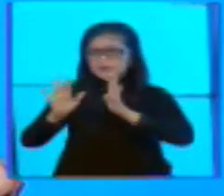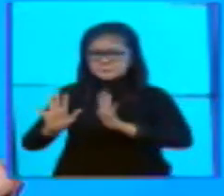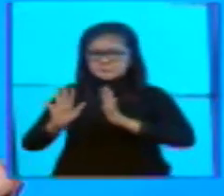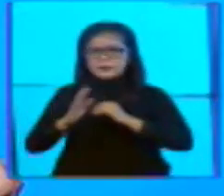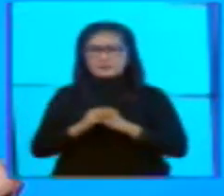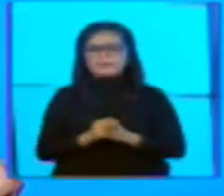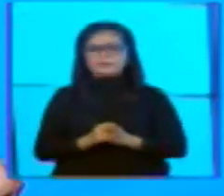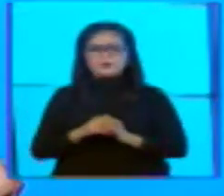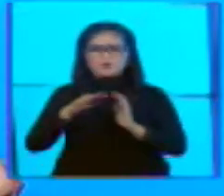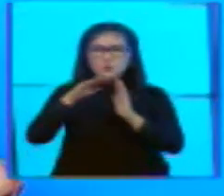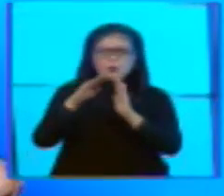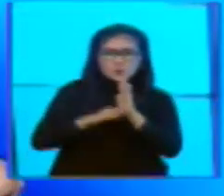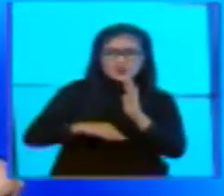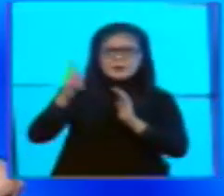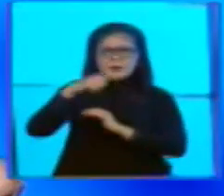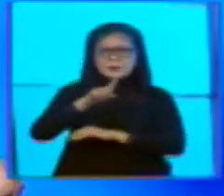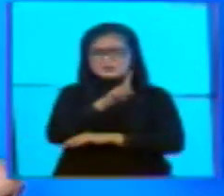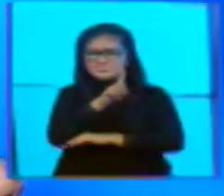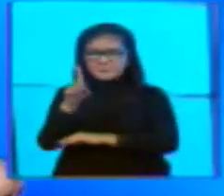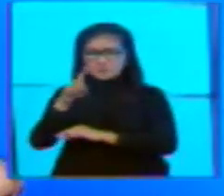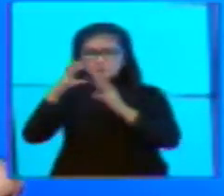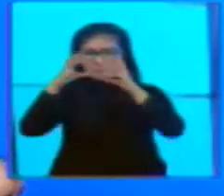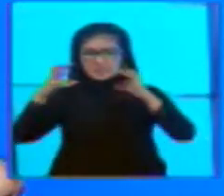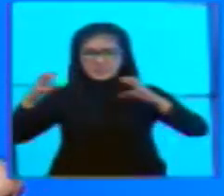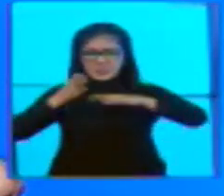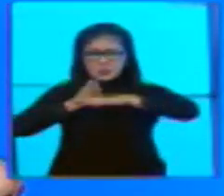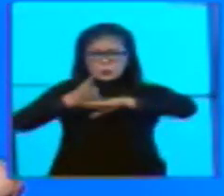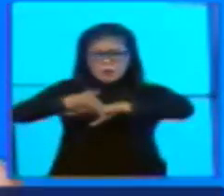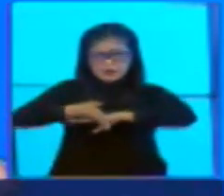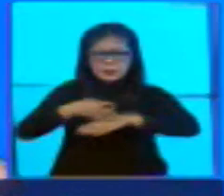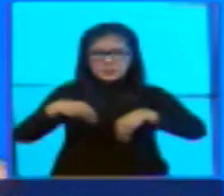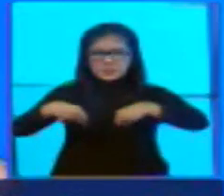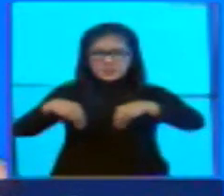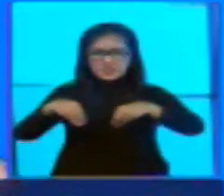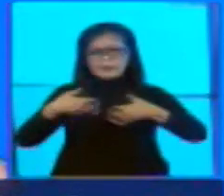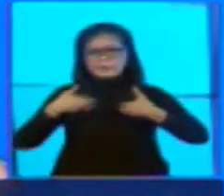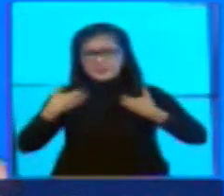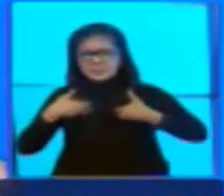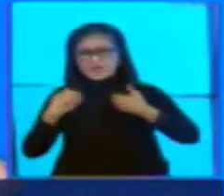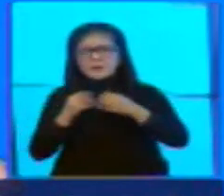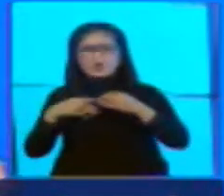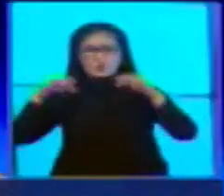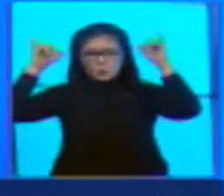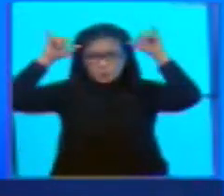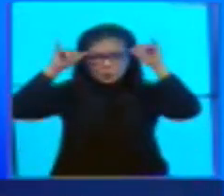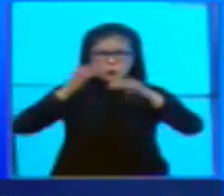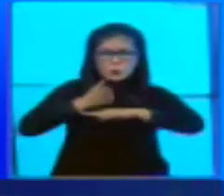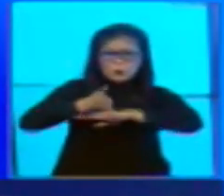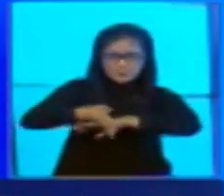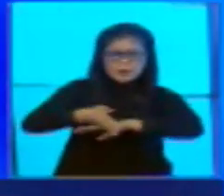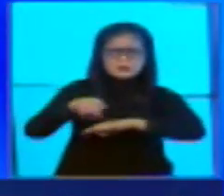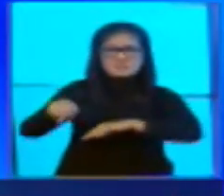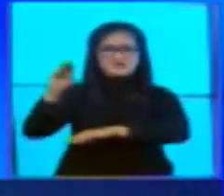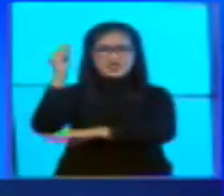Kurang dari sepekan Hari Raya Idul Adha, jumlah pedagang hewan kurban musiman bermunculan di sejumlah trotoar jalan ibu kota. Pedagang